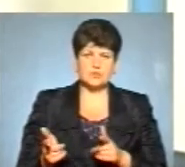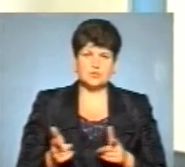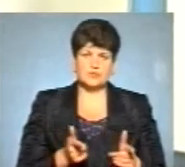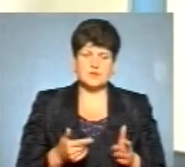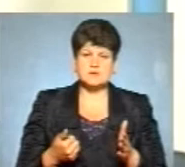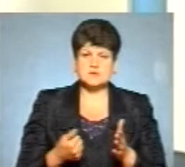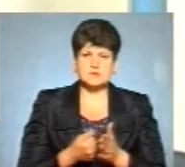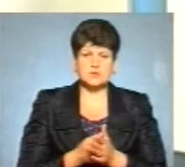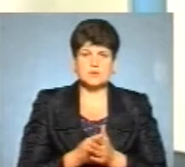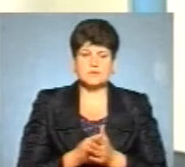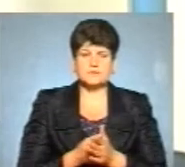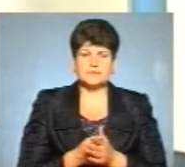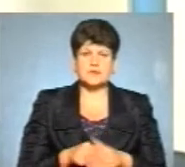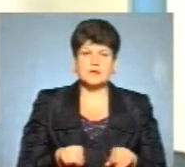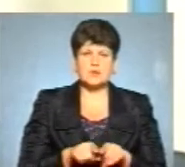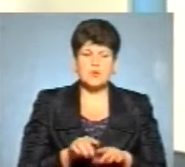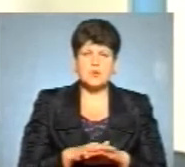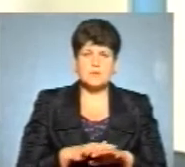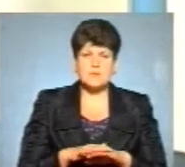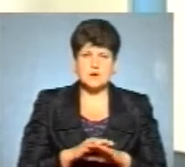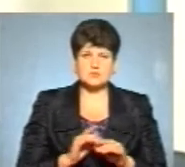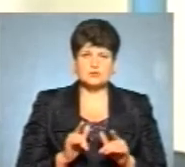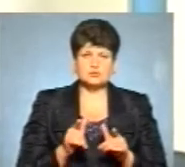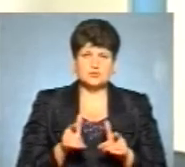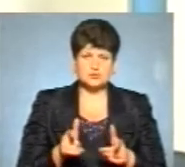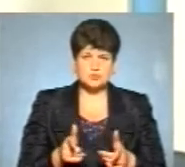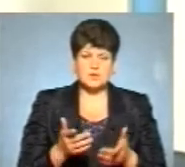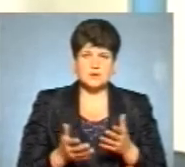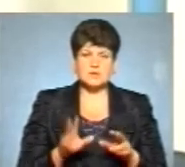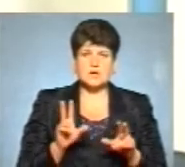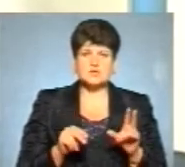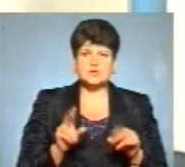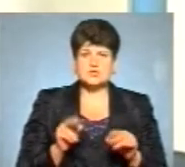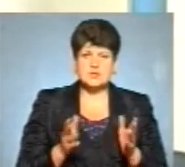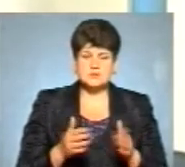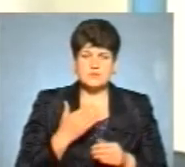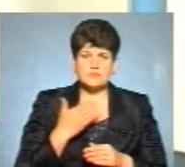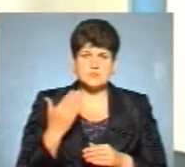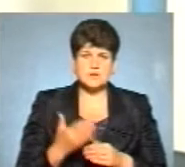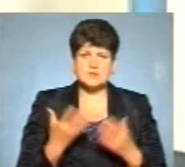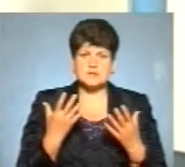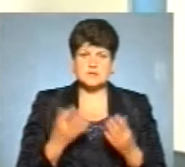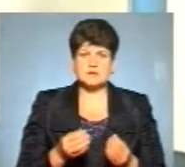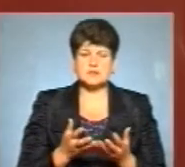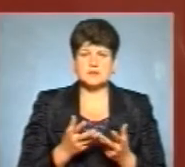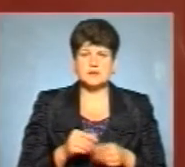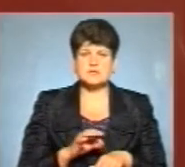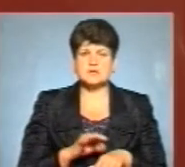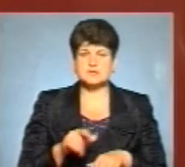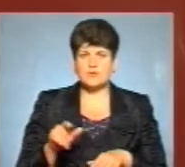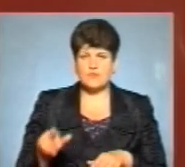до такого масового поступлення, але, на щастя, в останні дні кількість хворих, яких